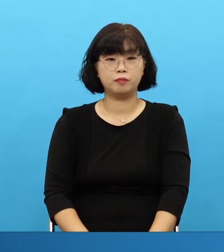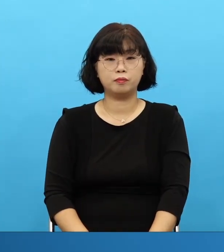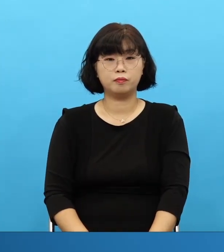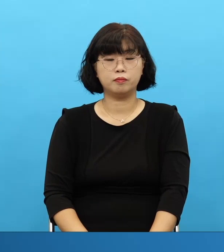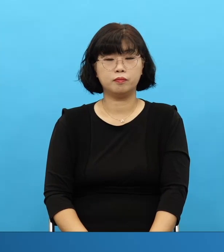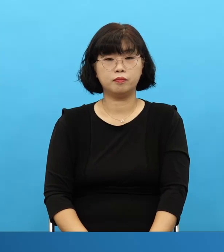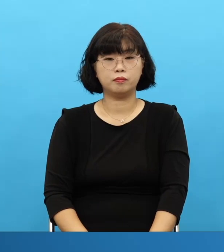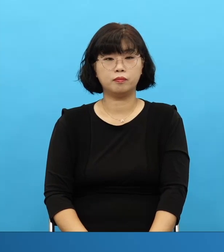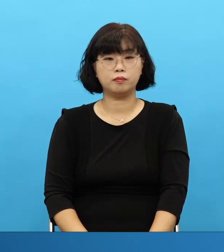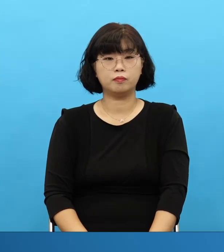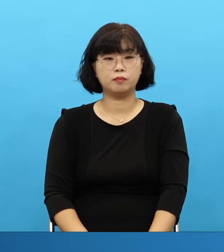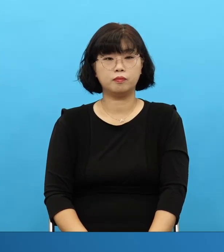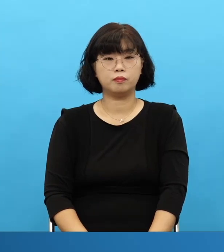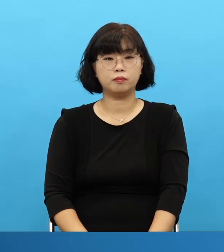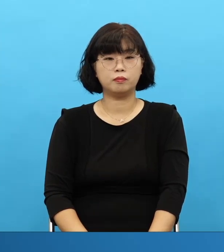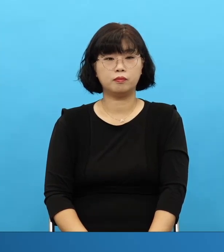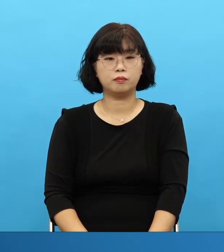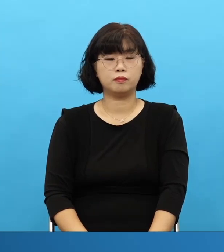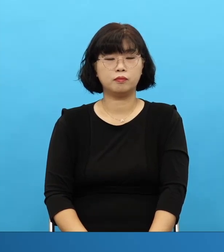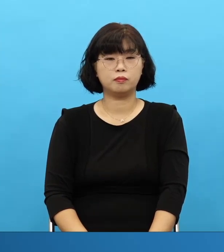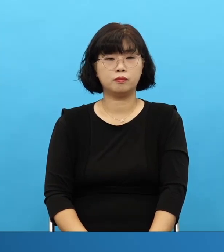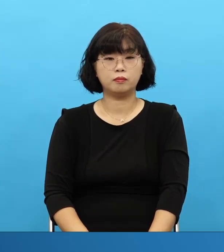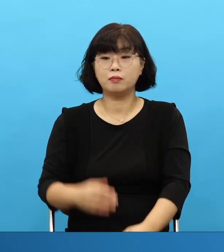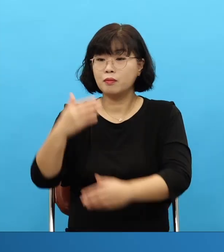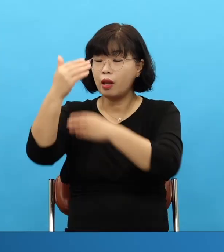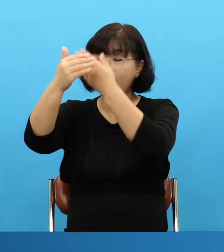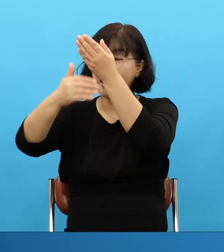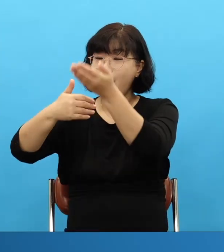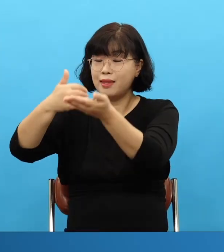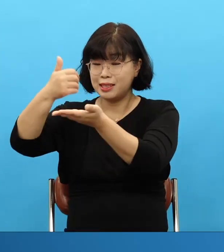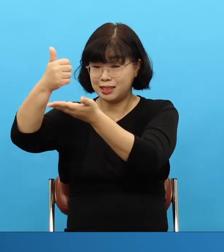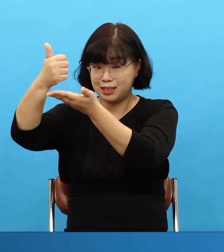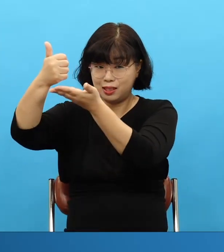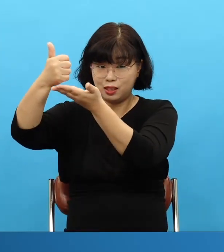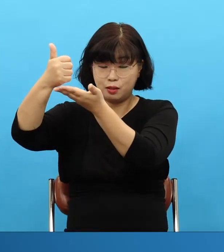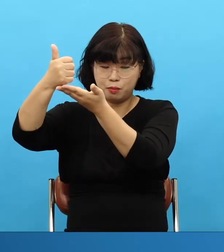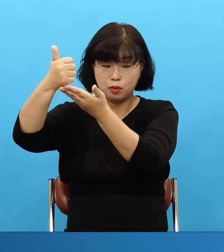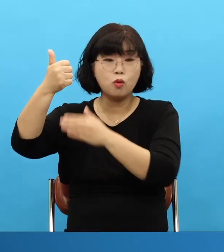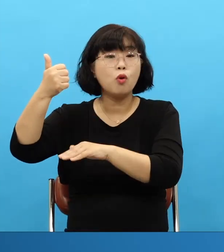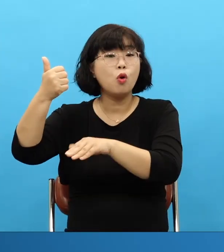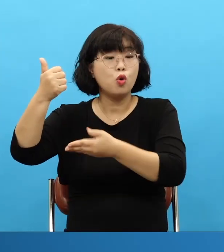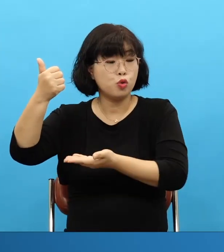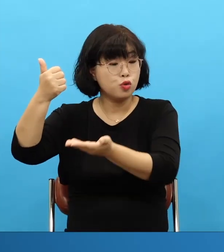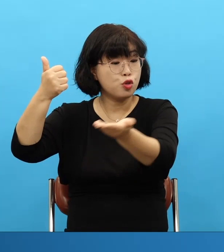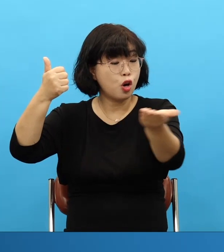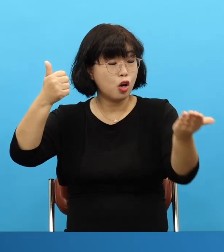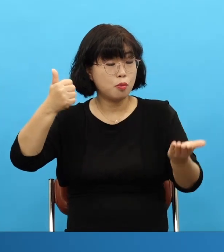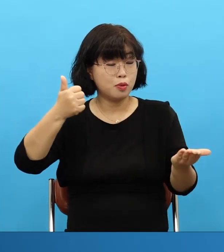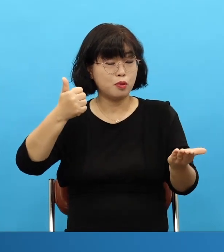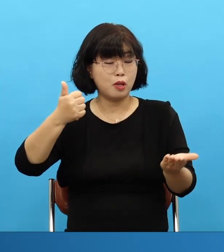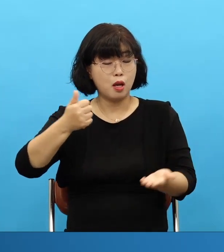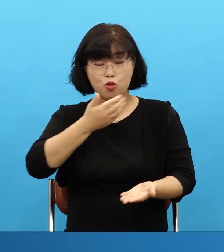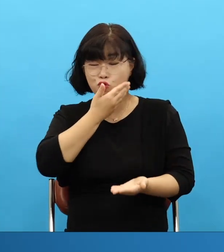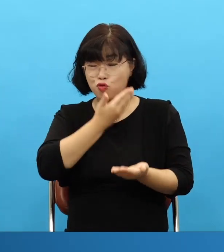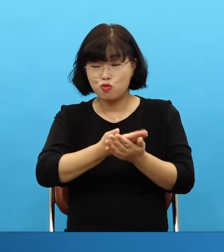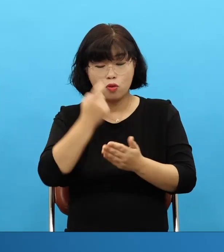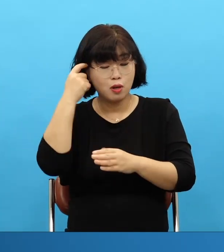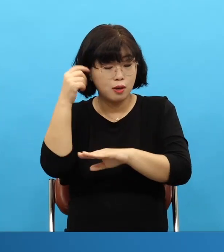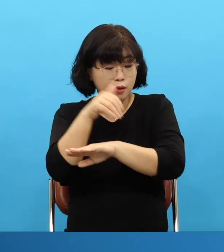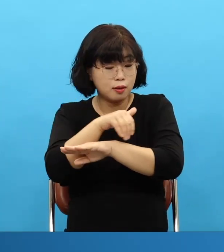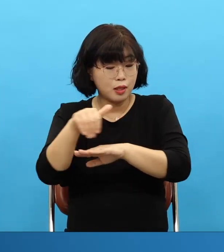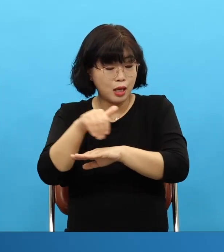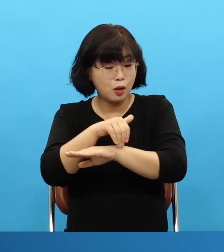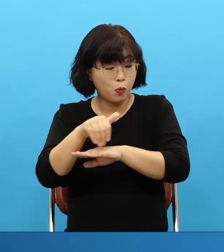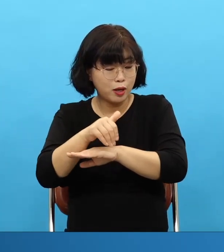여러분에게 굉장히 중요한 계획을 가지고 축복하신단 말이죠. God has a very important plan for you, and He blesses you with